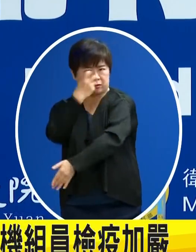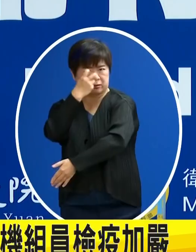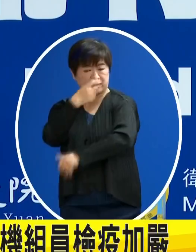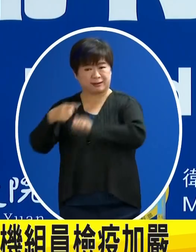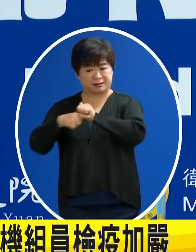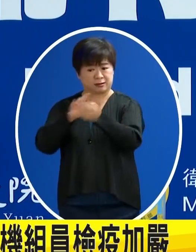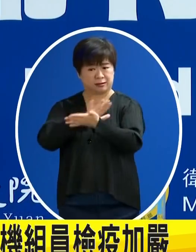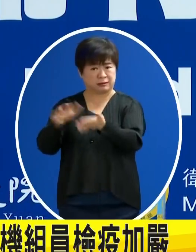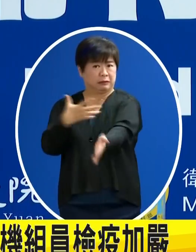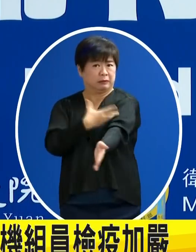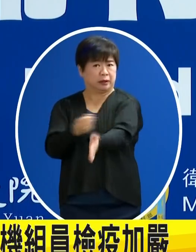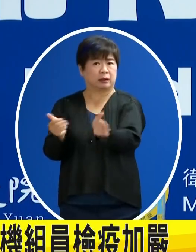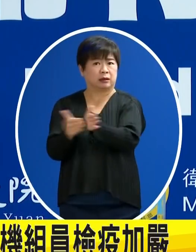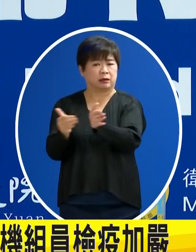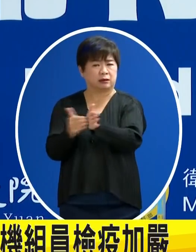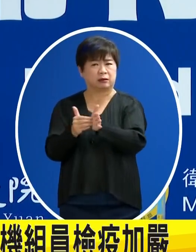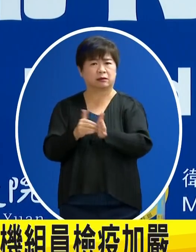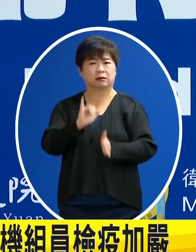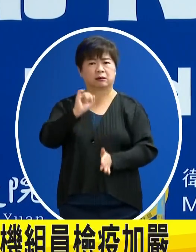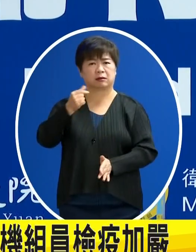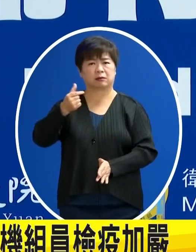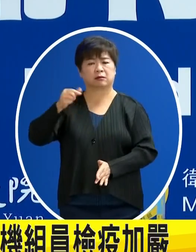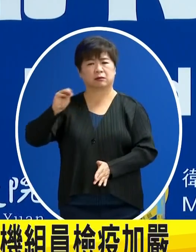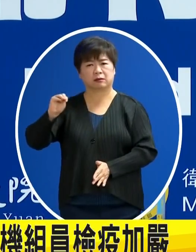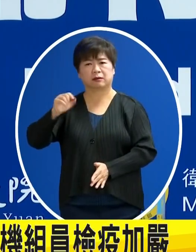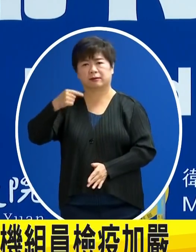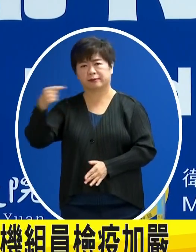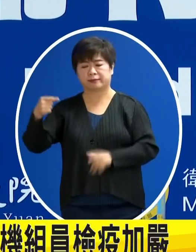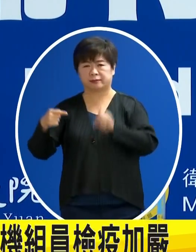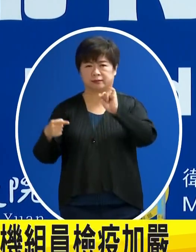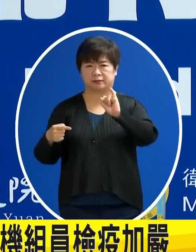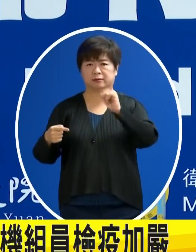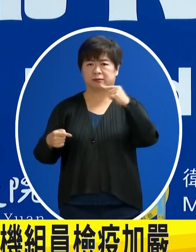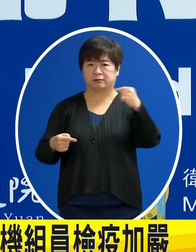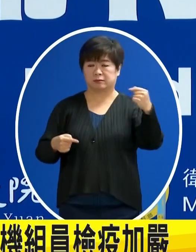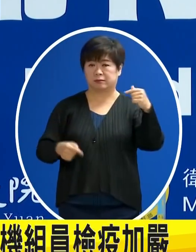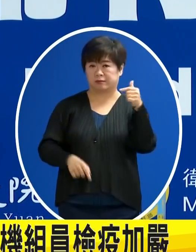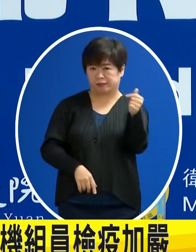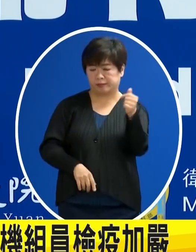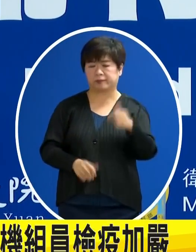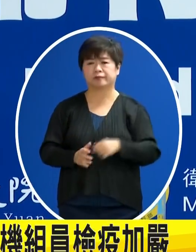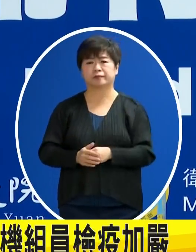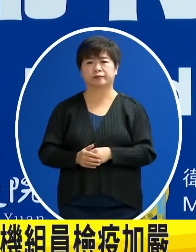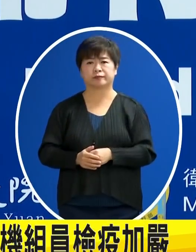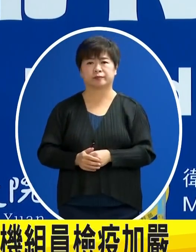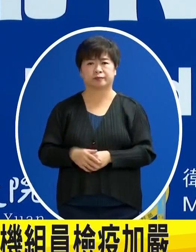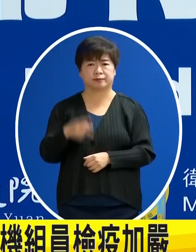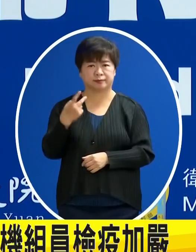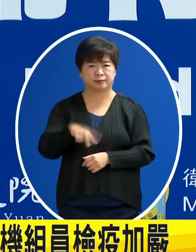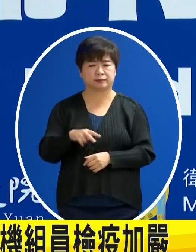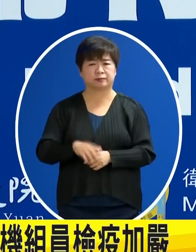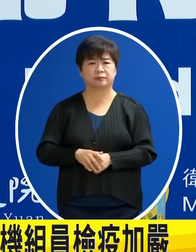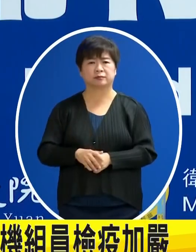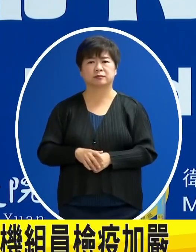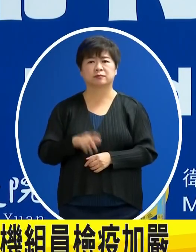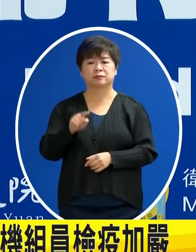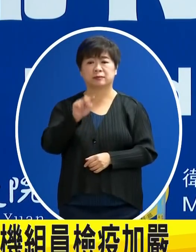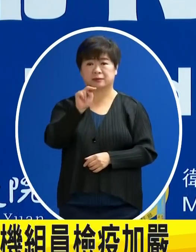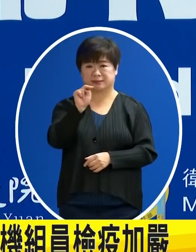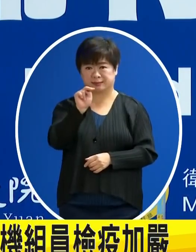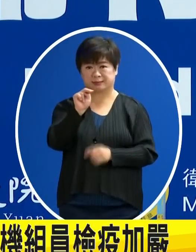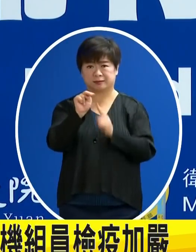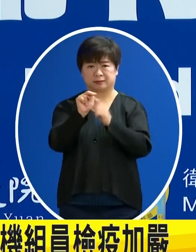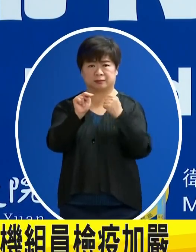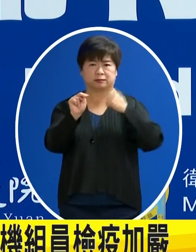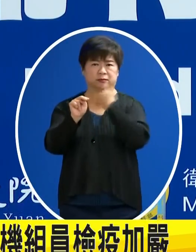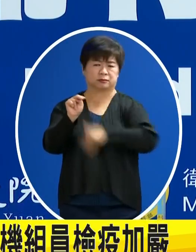验结果已经出来哈，是 IgM 是阴性，IgG 是阳性哈，然后另外他的N 抗体这个部分